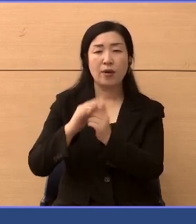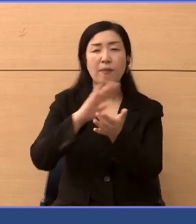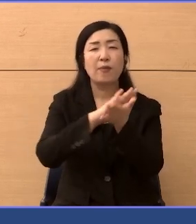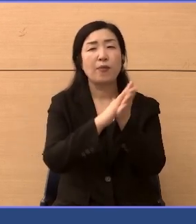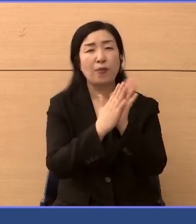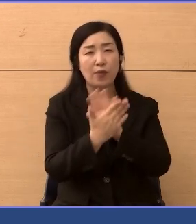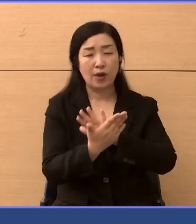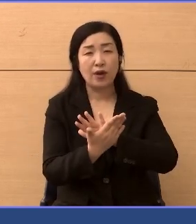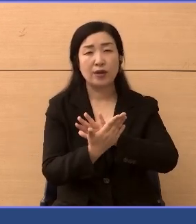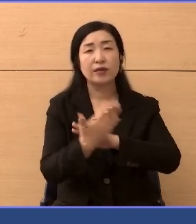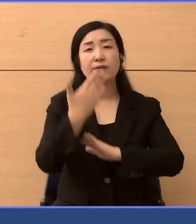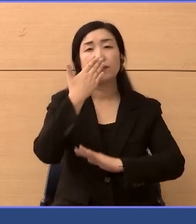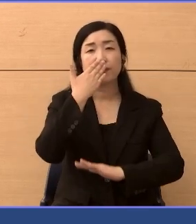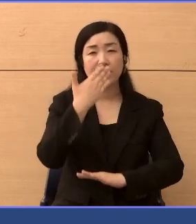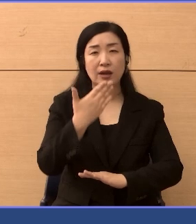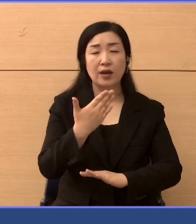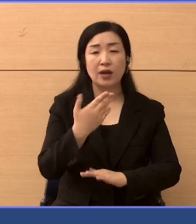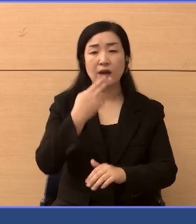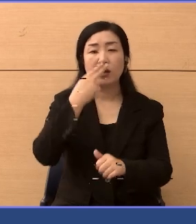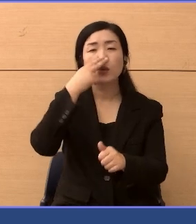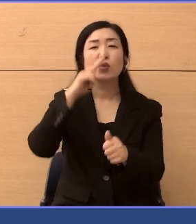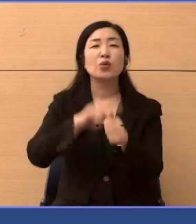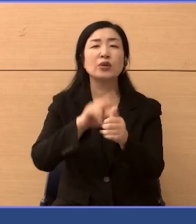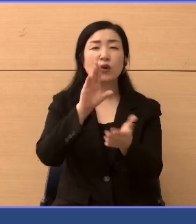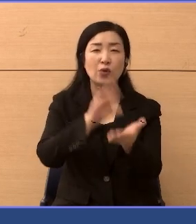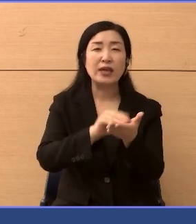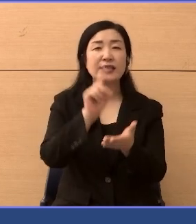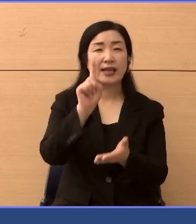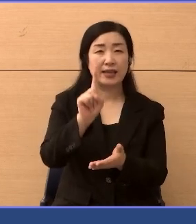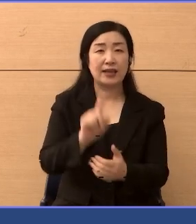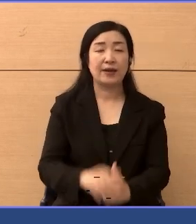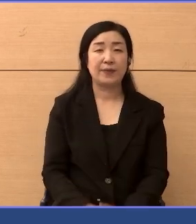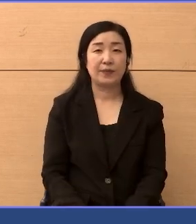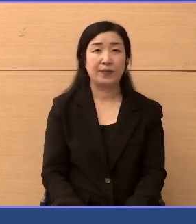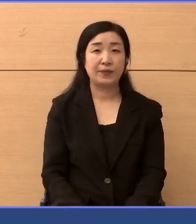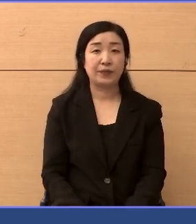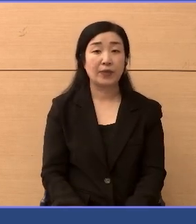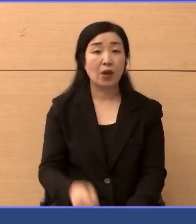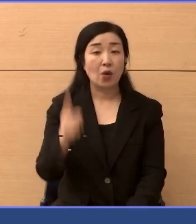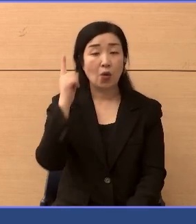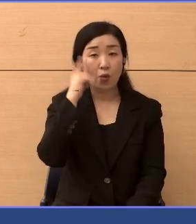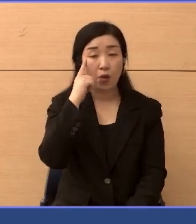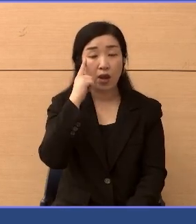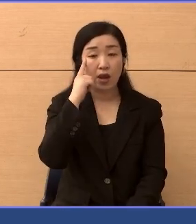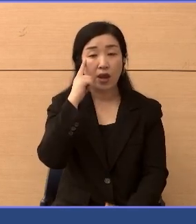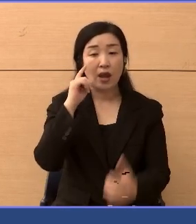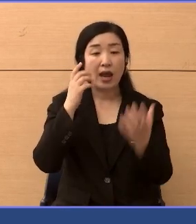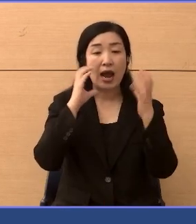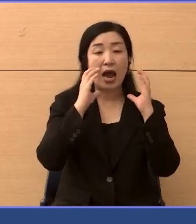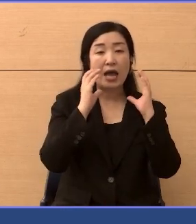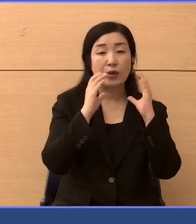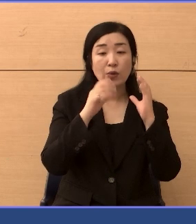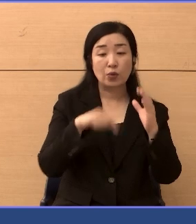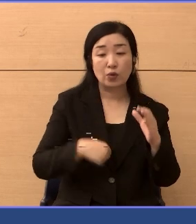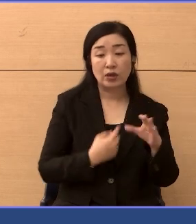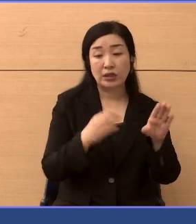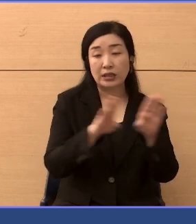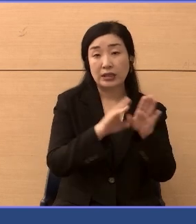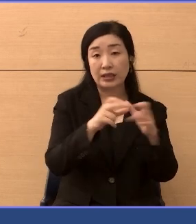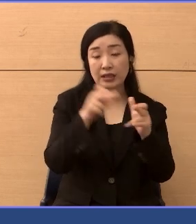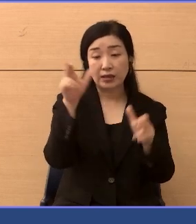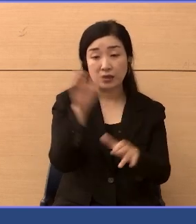수 always 있다라는 anxious, 것이 even from 큰 early 도전 과제 childhood, 중에 하나입니다. about 그리고 how 부모님들은 their 굉장히 아동기 individual 초기부터도 with